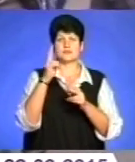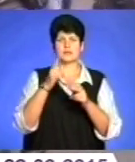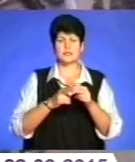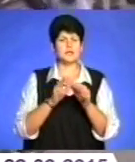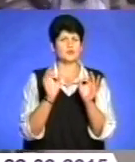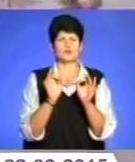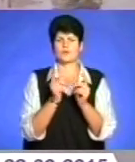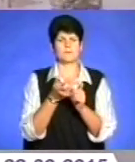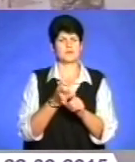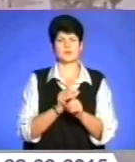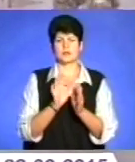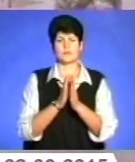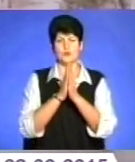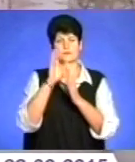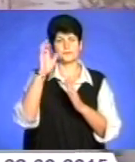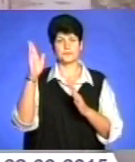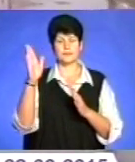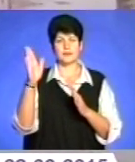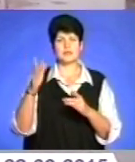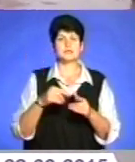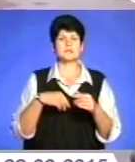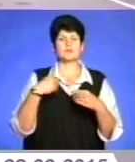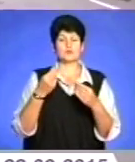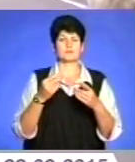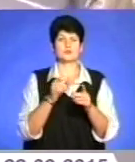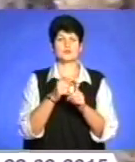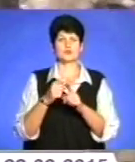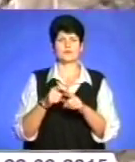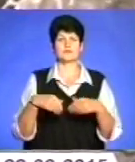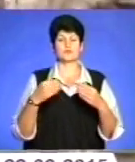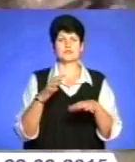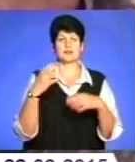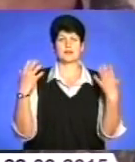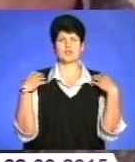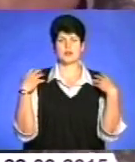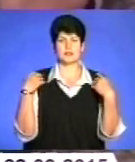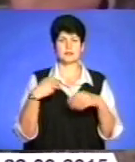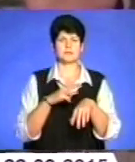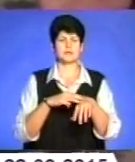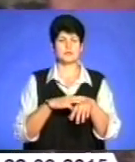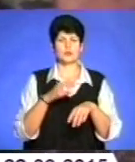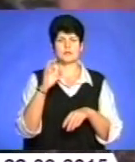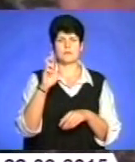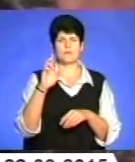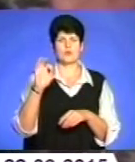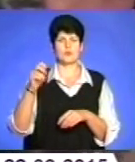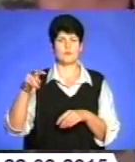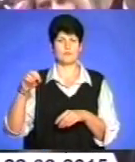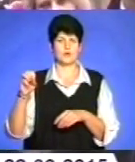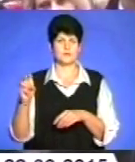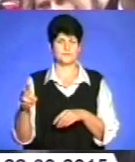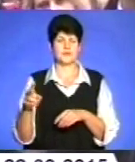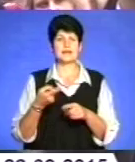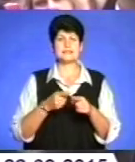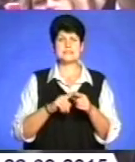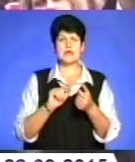не проситься. З напутнім словом звернувся до правоохоронців начальник обласної міліції Олександр Богомол. Ви знаєте, ця ротація відрізняється